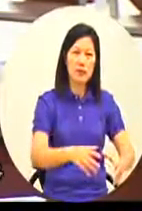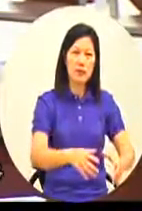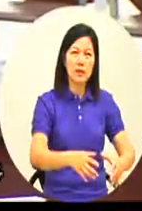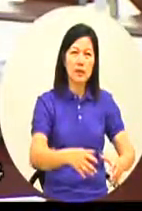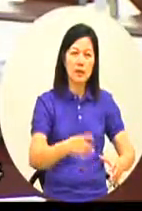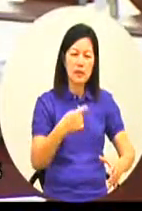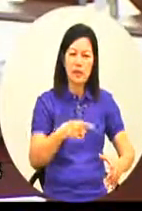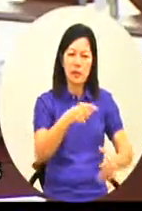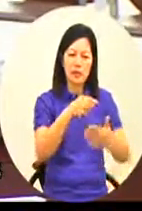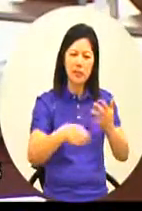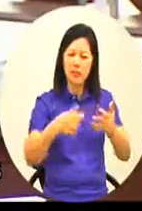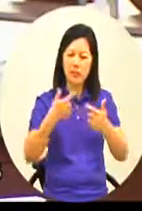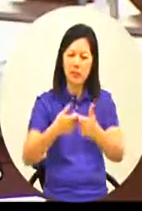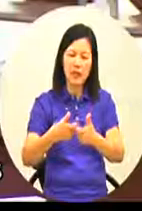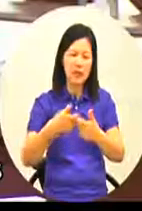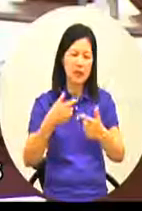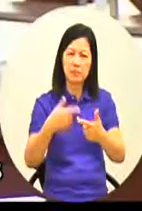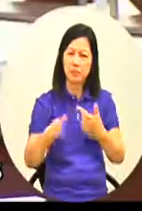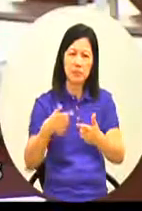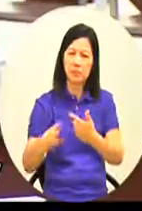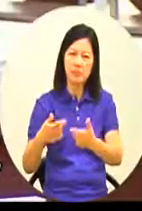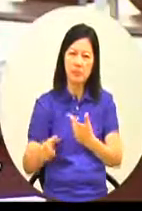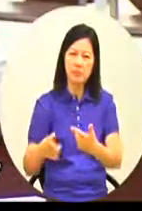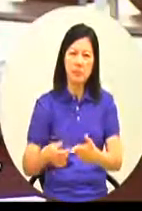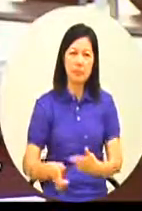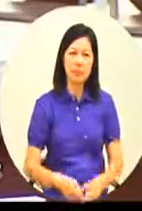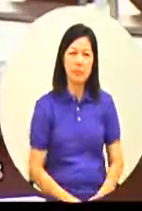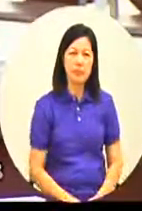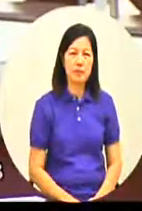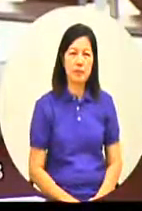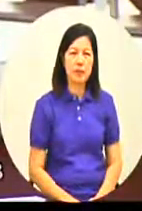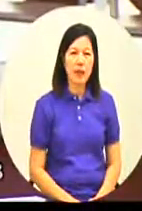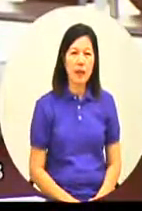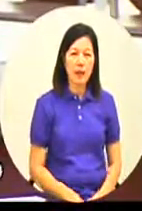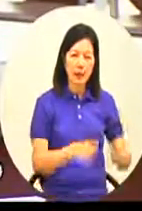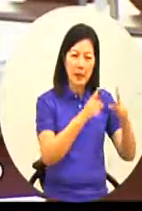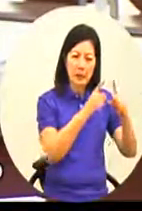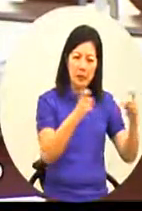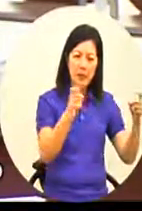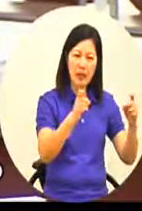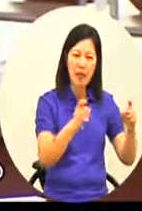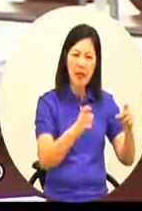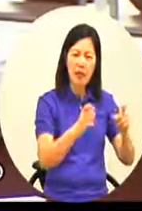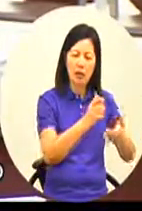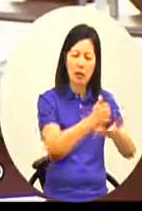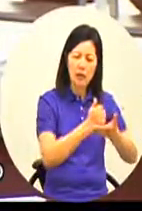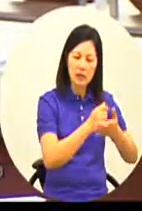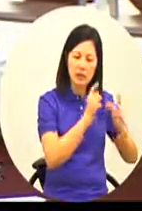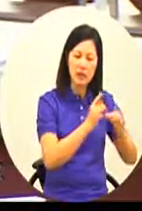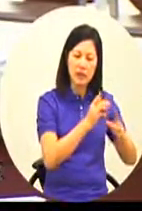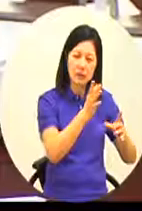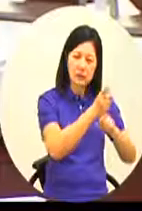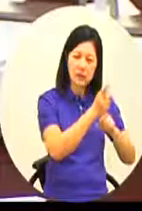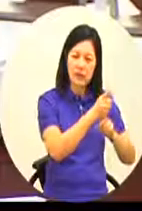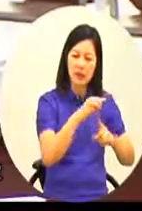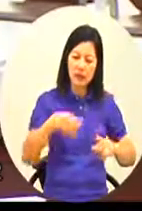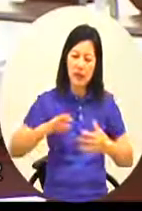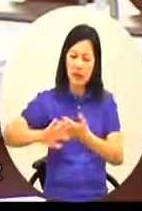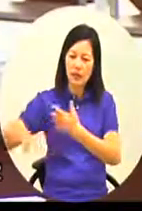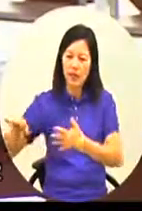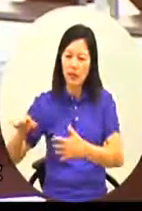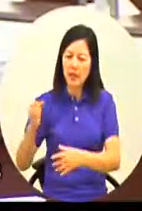司法庙啦。咱讲实在啦，对不对？迄真正，迄庙咧人新民咧请新民请未来，伊底下唱迄个歌，真正会感觉着。